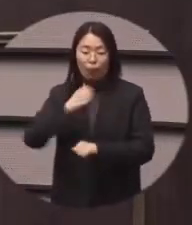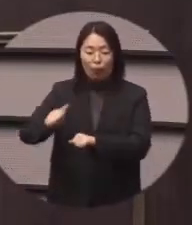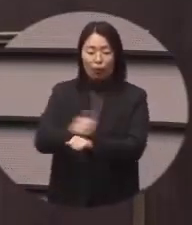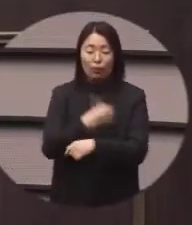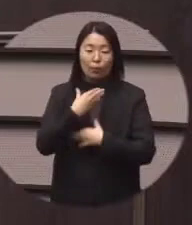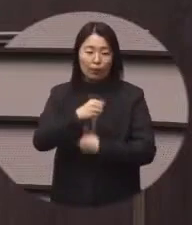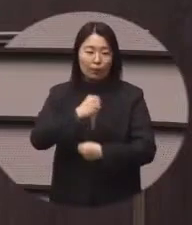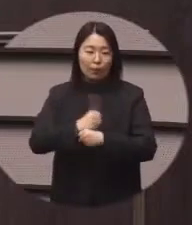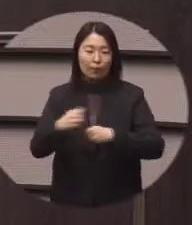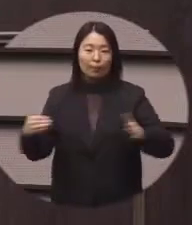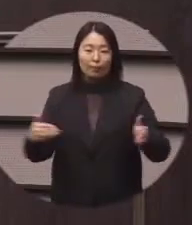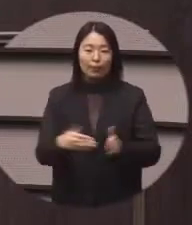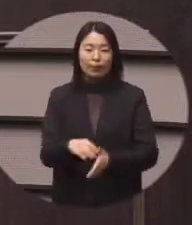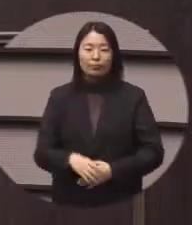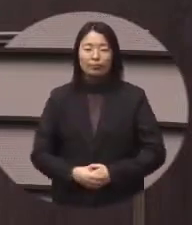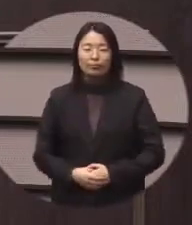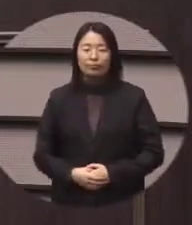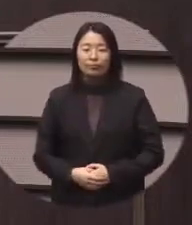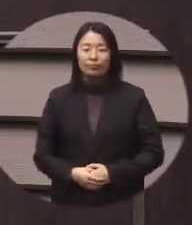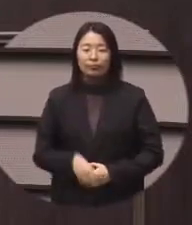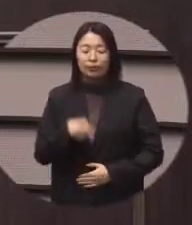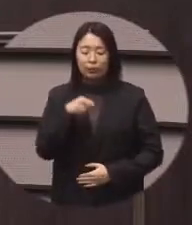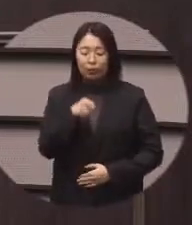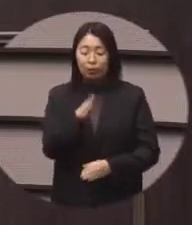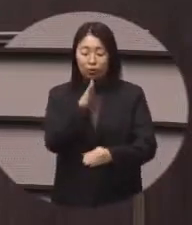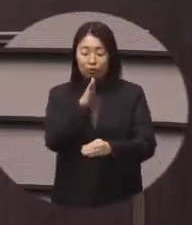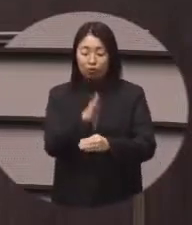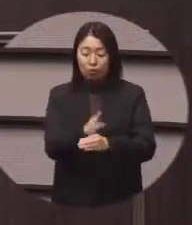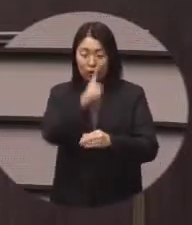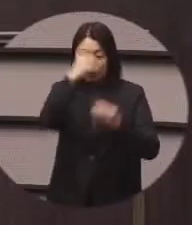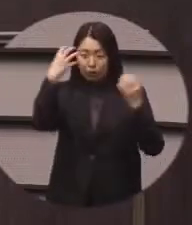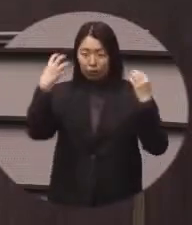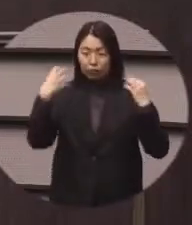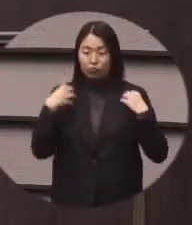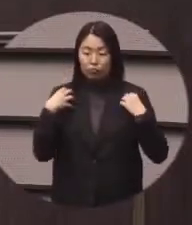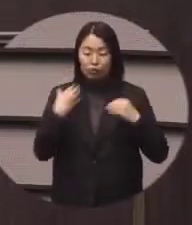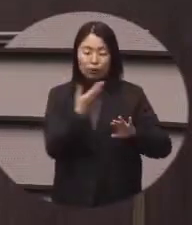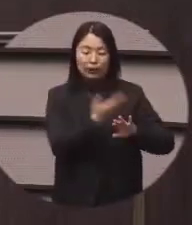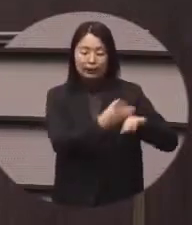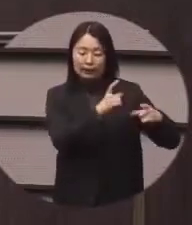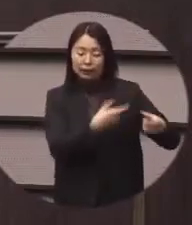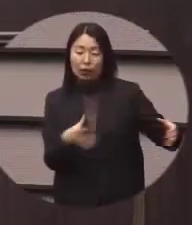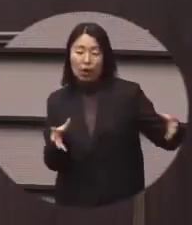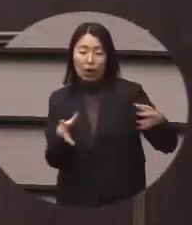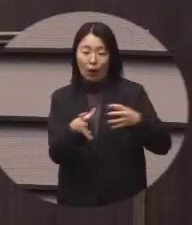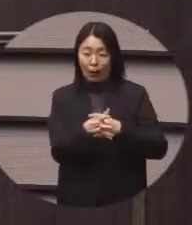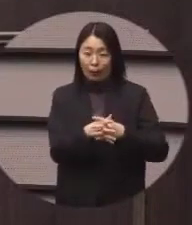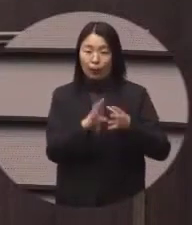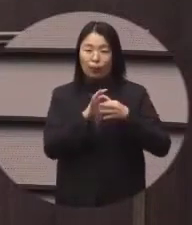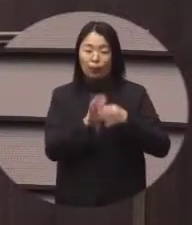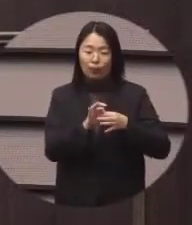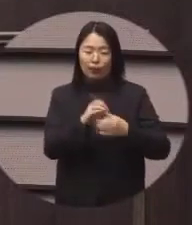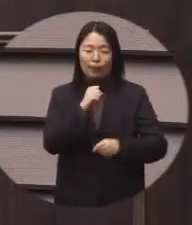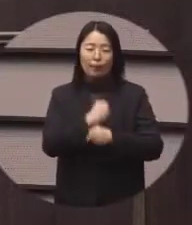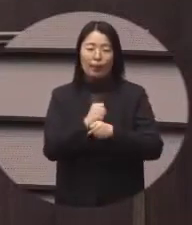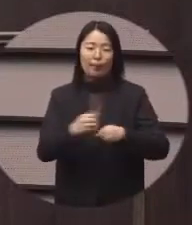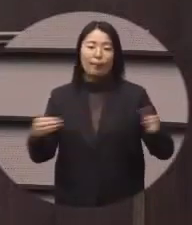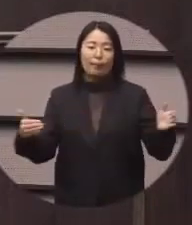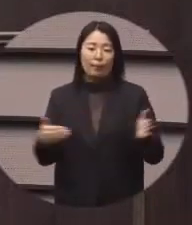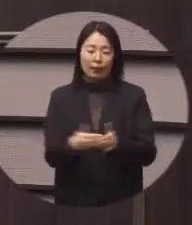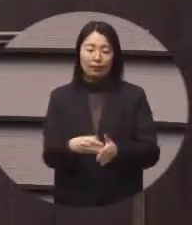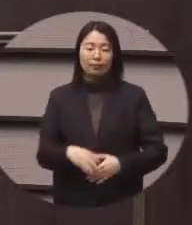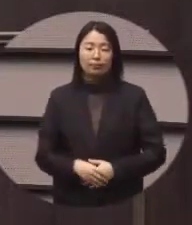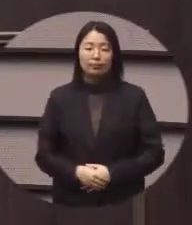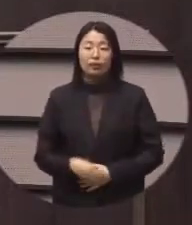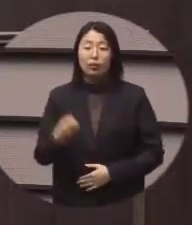있습니다. 이는 중앙정부 타 지자체와의 협력 사업을 통해 얻어낸 큰 성과입니다.